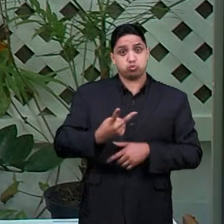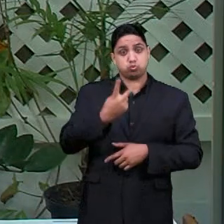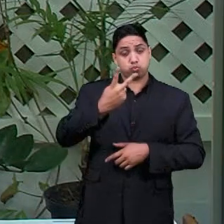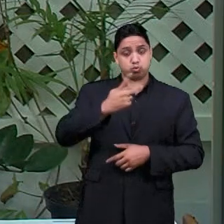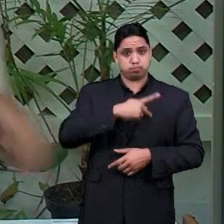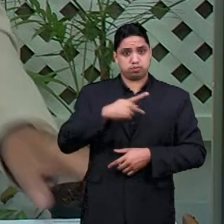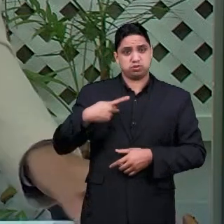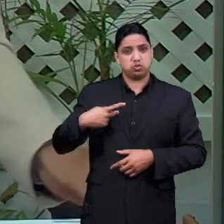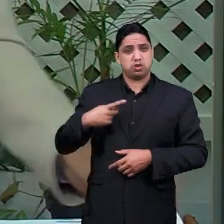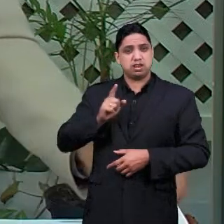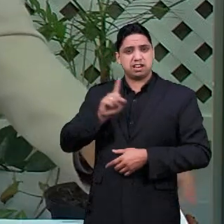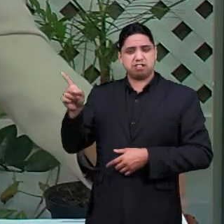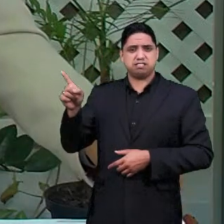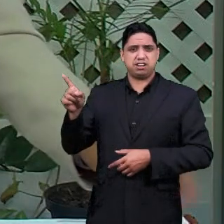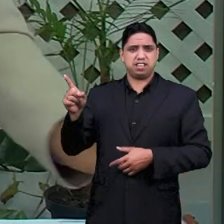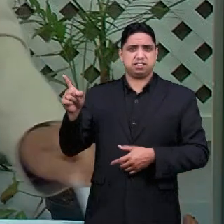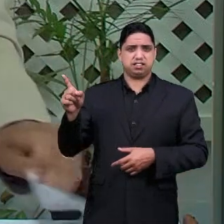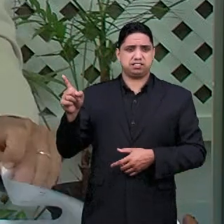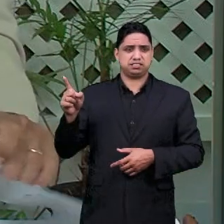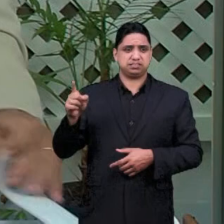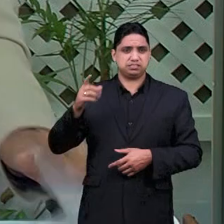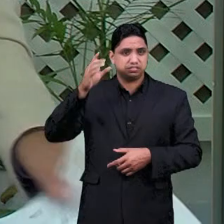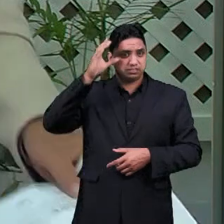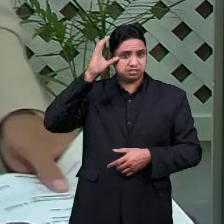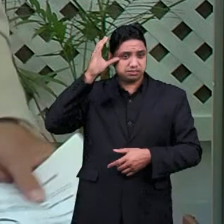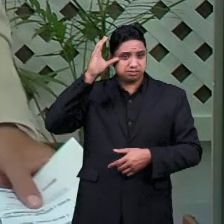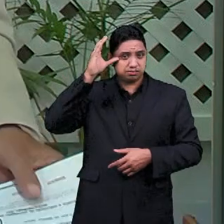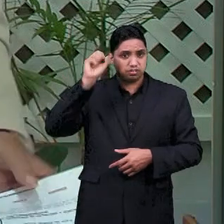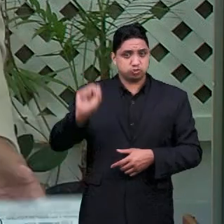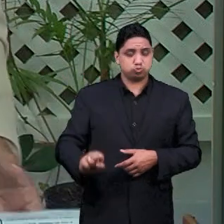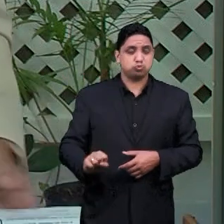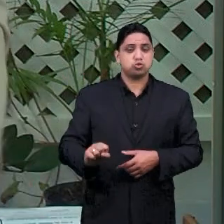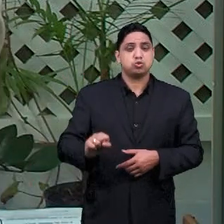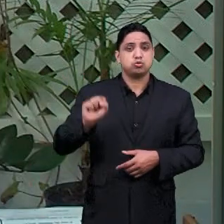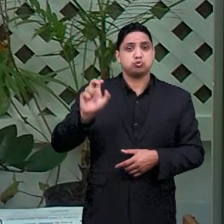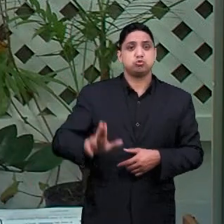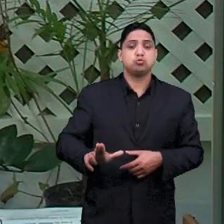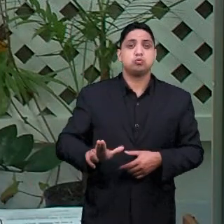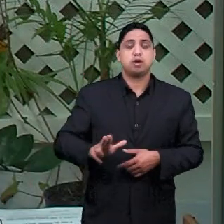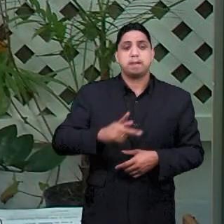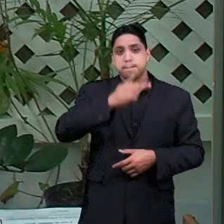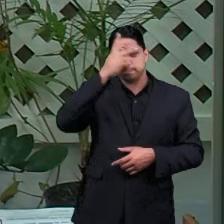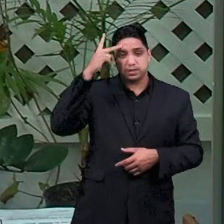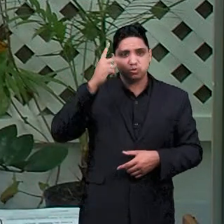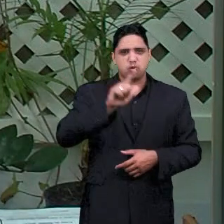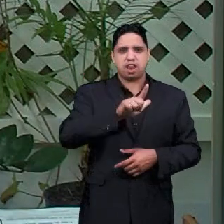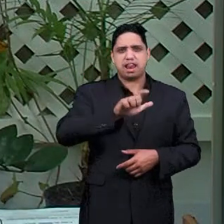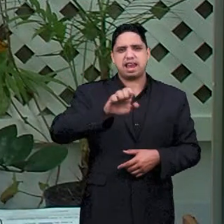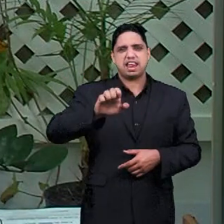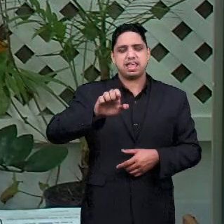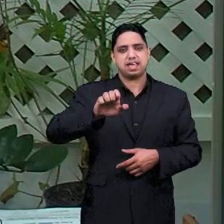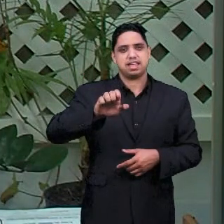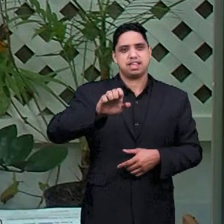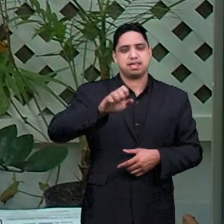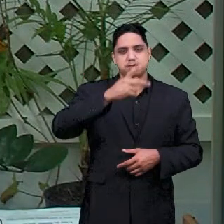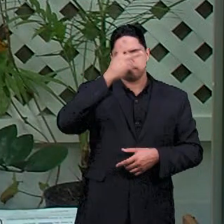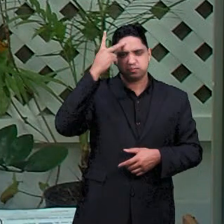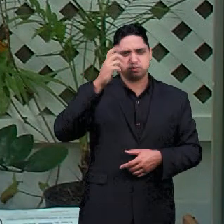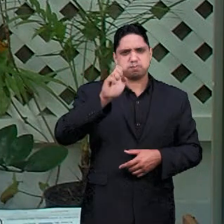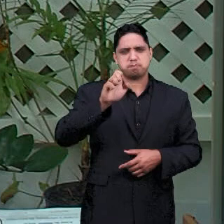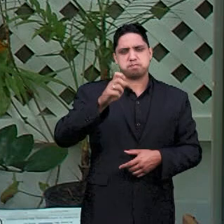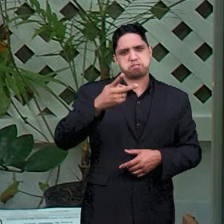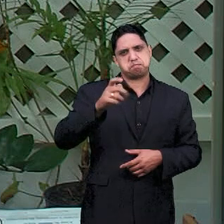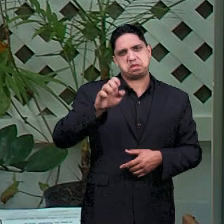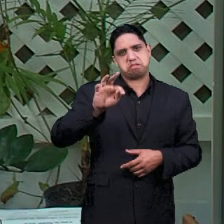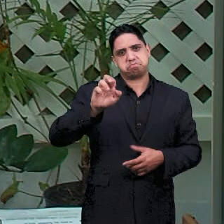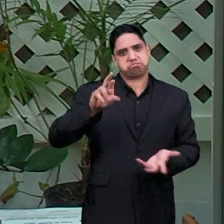en Corée du Sud, des frères extraordinaires, le pasteur Lee et le pasteur Peter de la Corée du Sud, de les églises